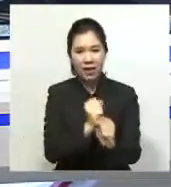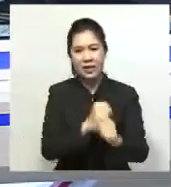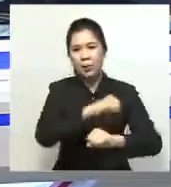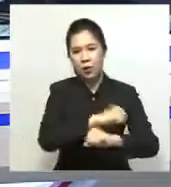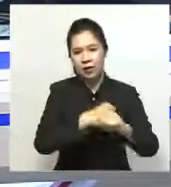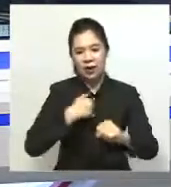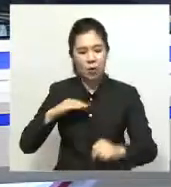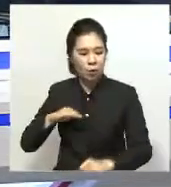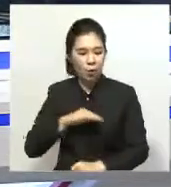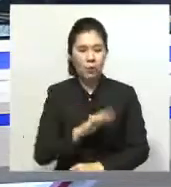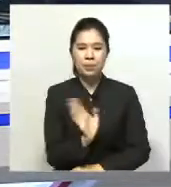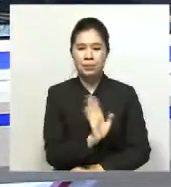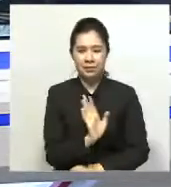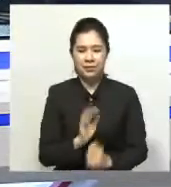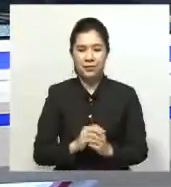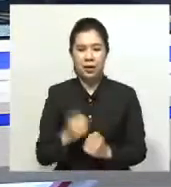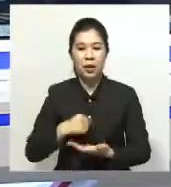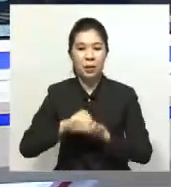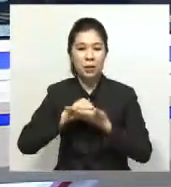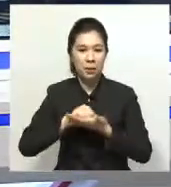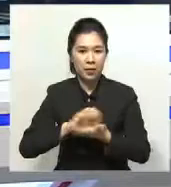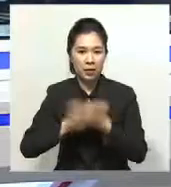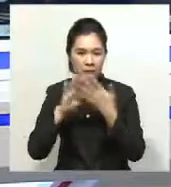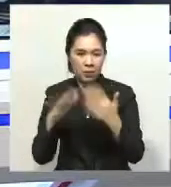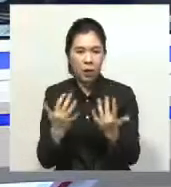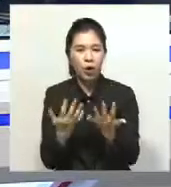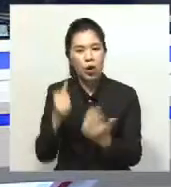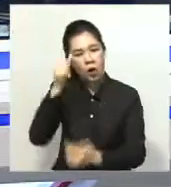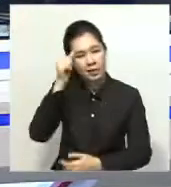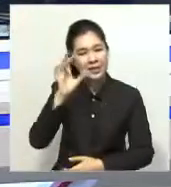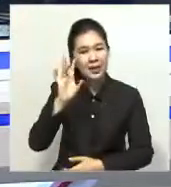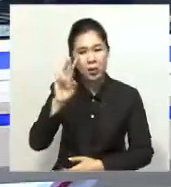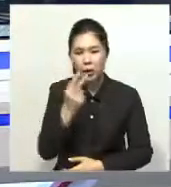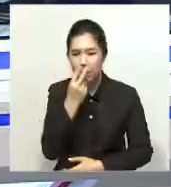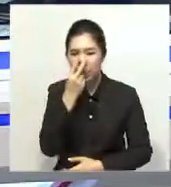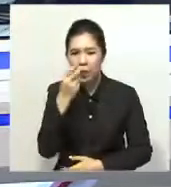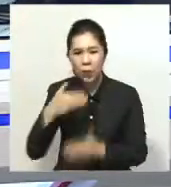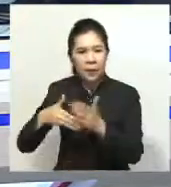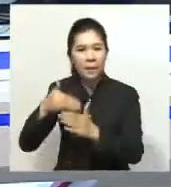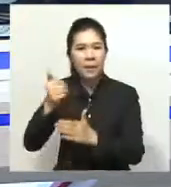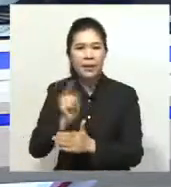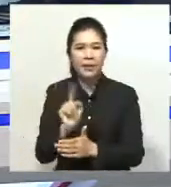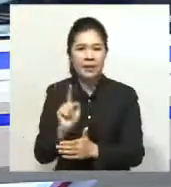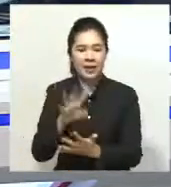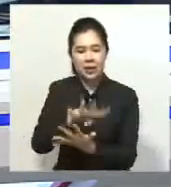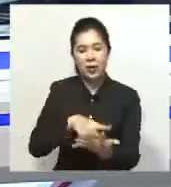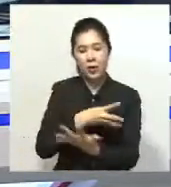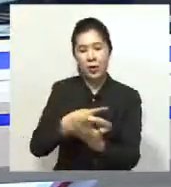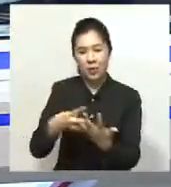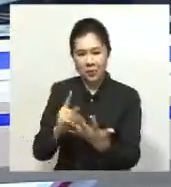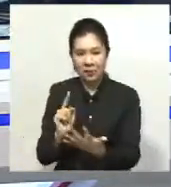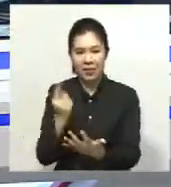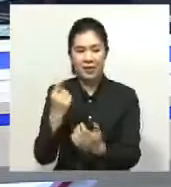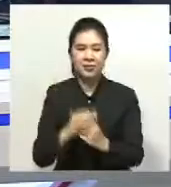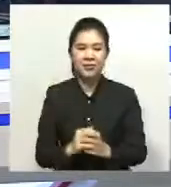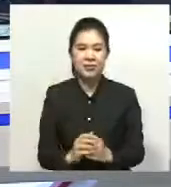ก็เจ้าหน้าที่บอกว่าหลังจากที่ให้บริการแล้วเนี่ยขอเวลาประมาณสัก7วันจะมาดูว่าได้ผลเป็นยังไงและเดี๋ยวก็วางแผนกันอีกทีนึง